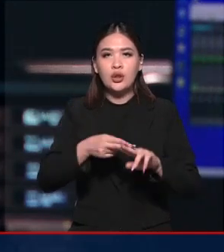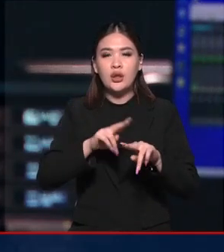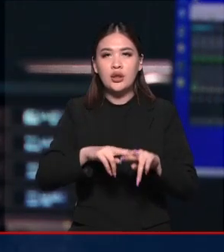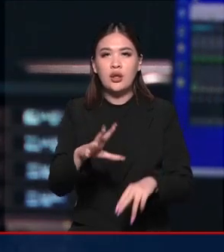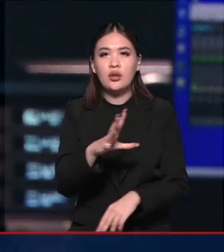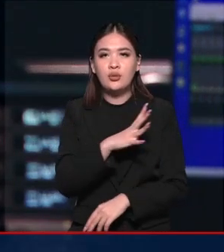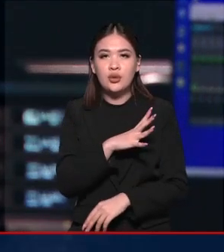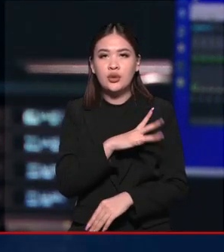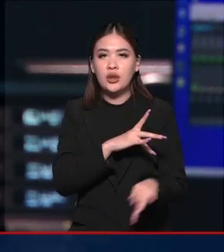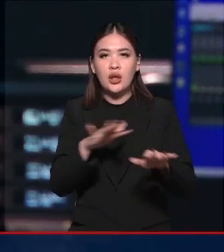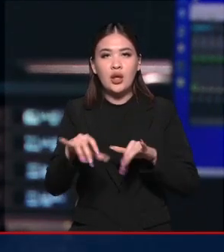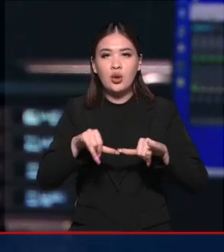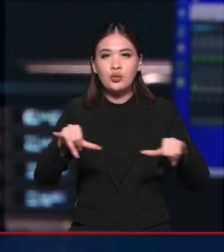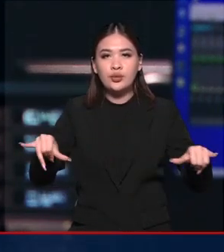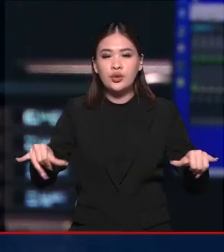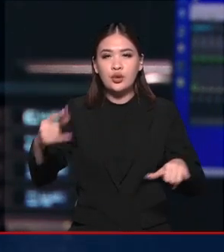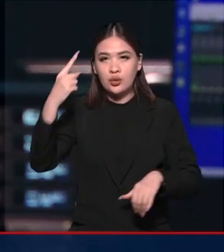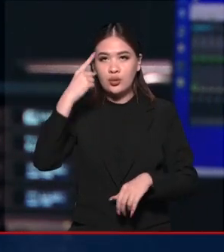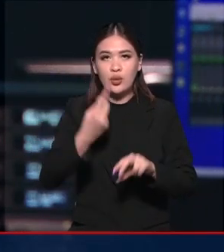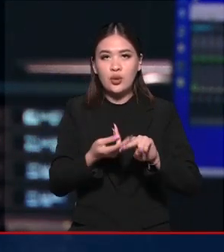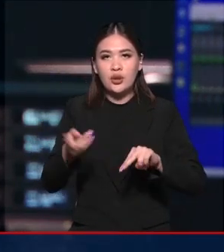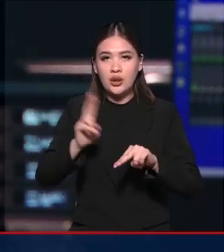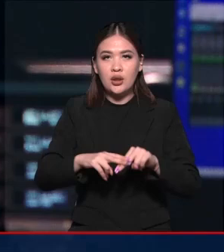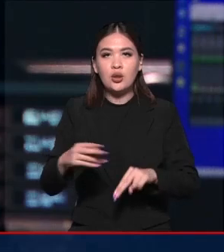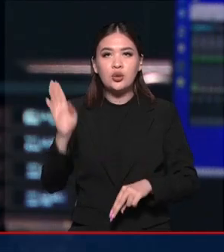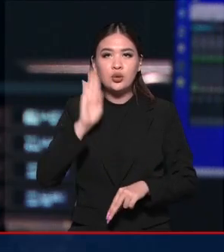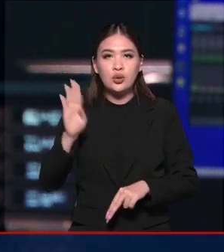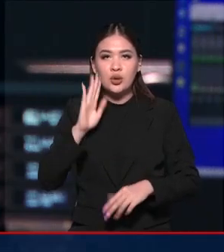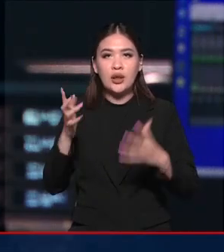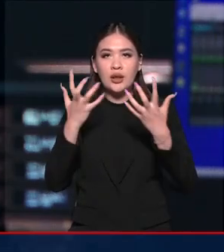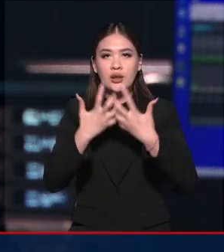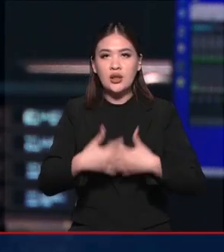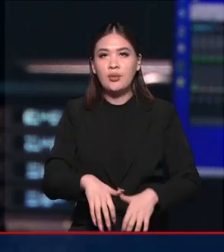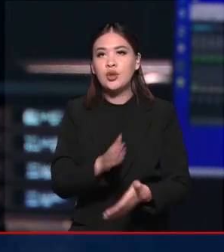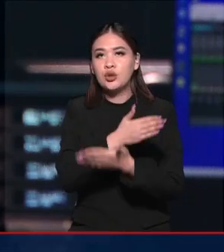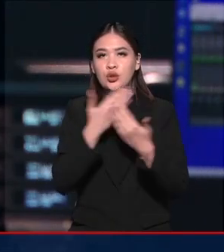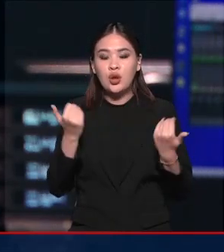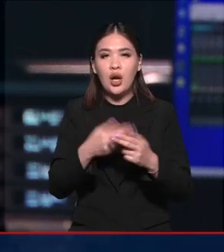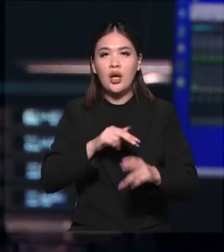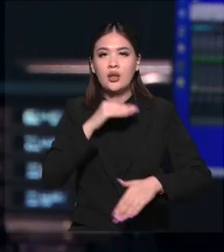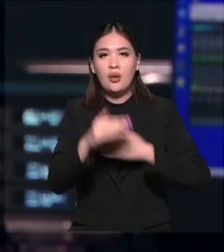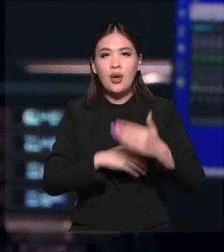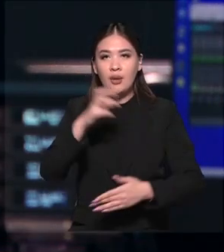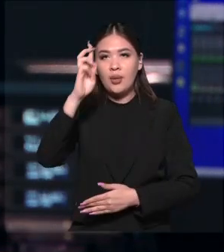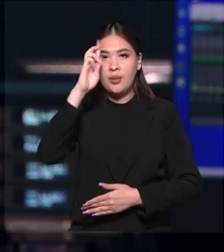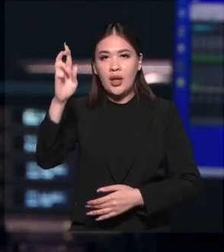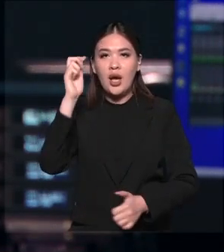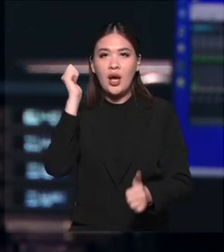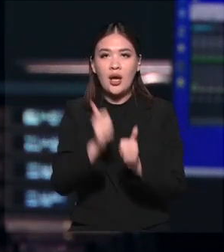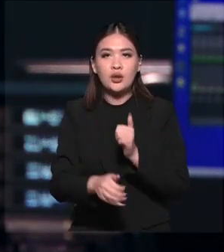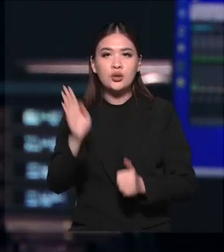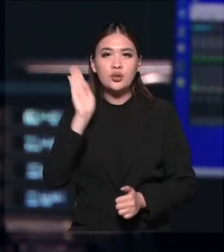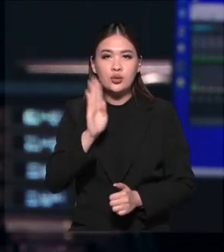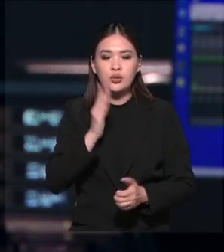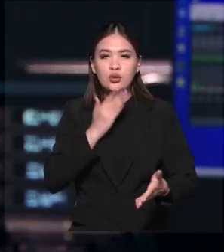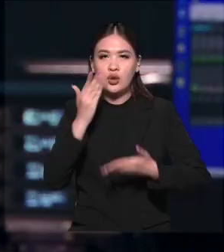салмай құзыретін кеңейту керек деп санайды. Өйткені бізде судың есебі жүргізілмейді, ал дамыған мемлекеттерде әр тамшының